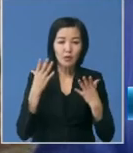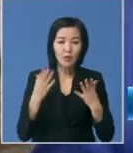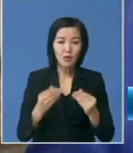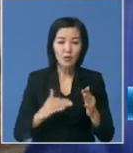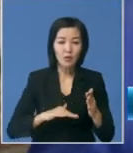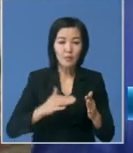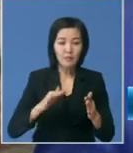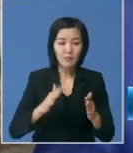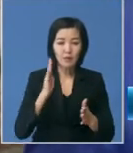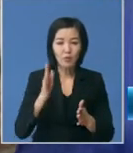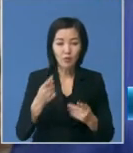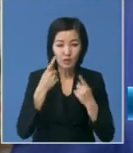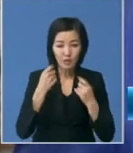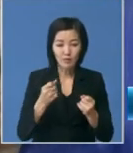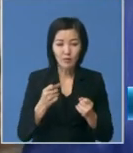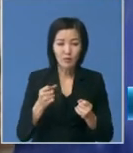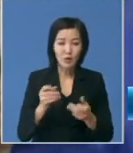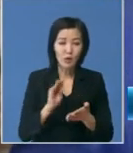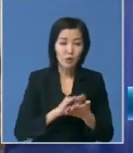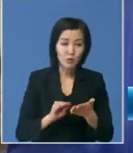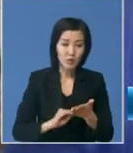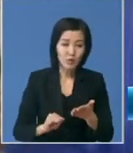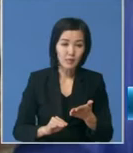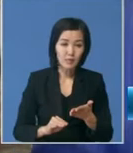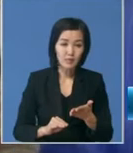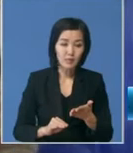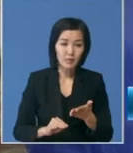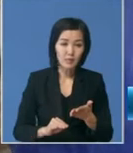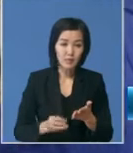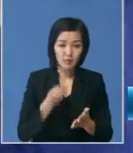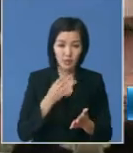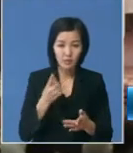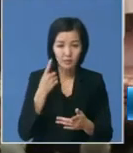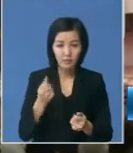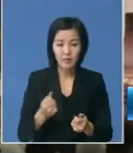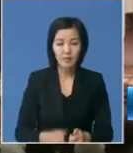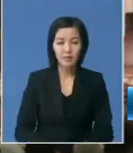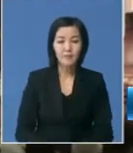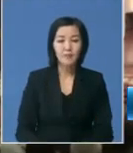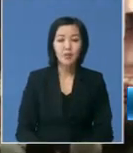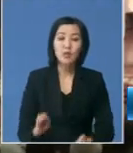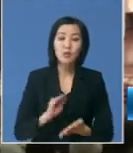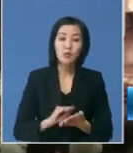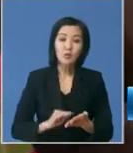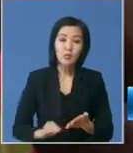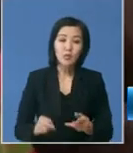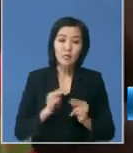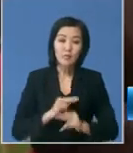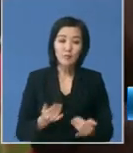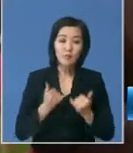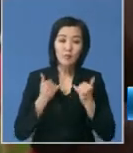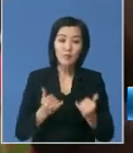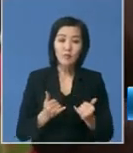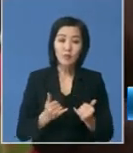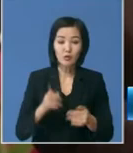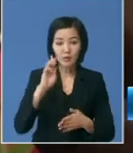баспалдақтарымызды біледі. Соның арқасында журналистикада судағы балықтай жүзеді. Журналистика саласындағы еңбегі үшін 8 жыл бұрын